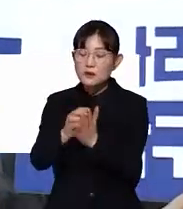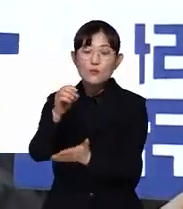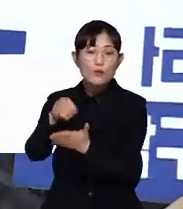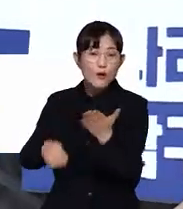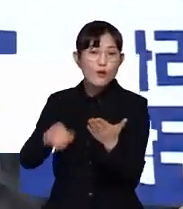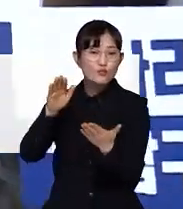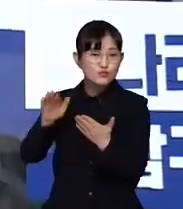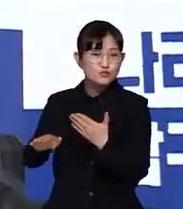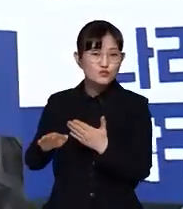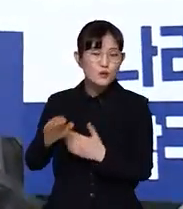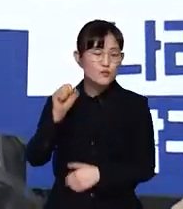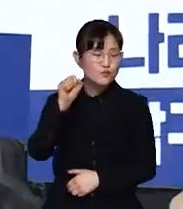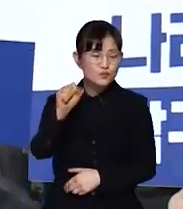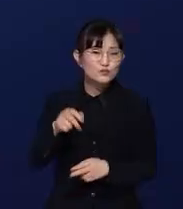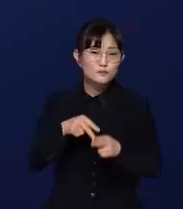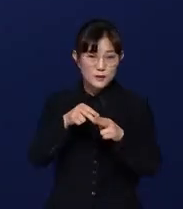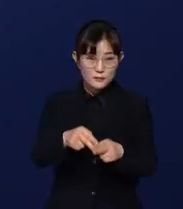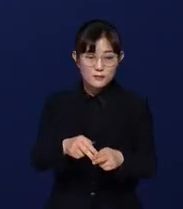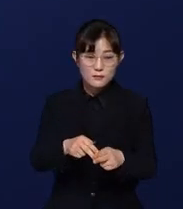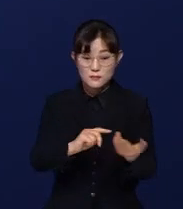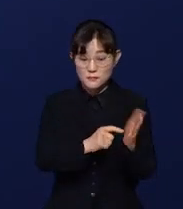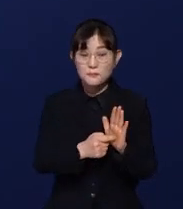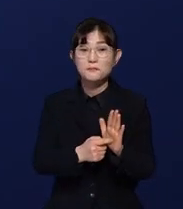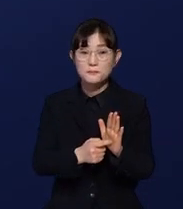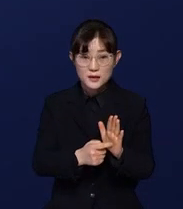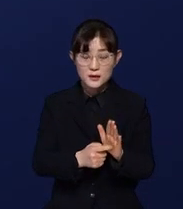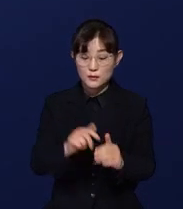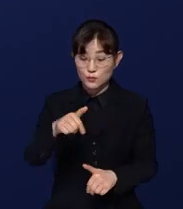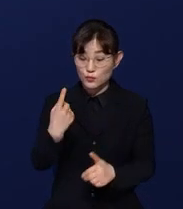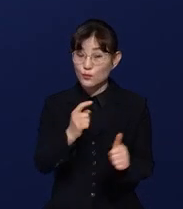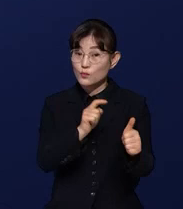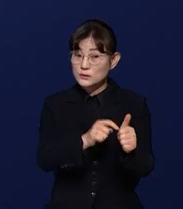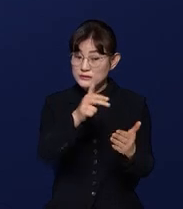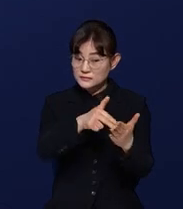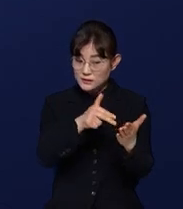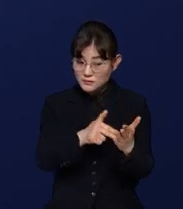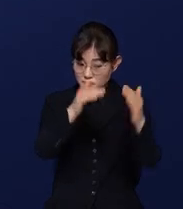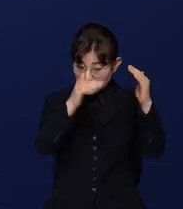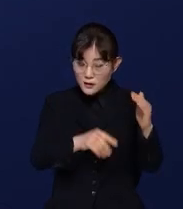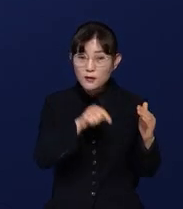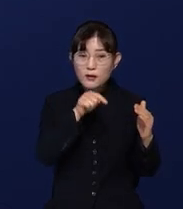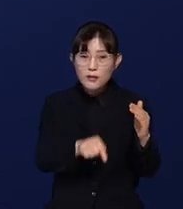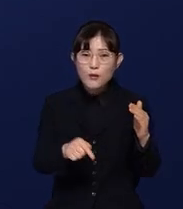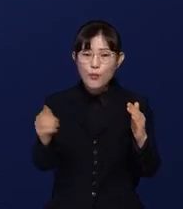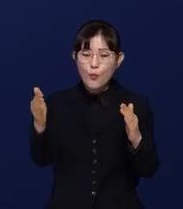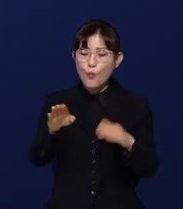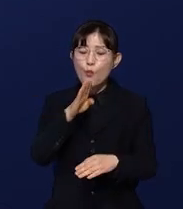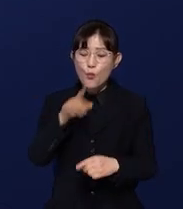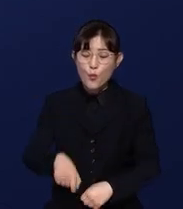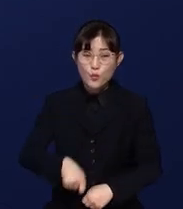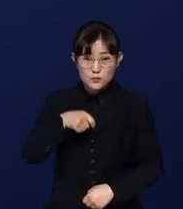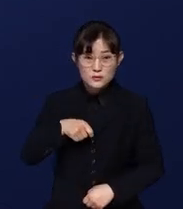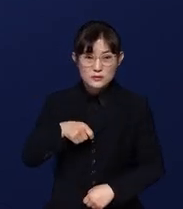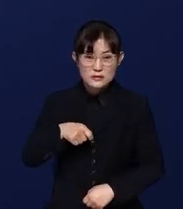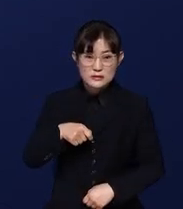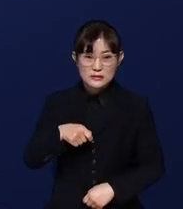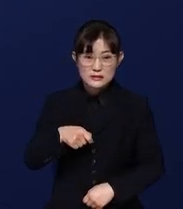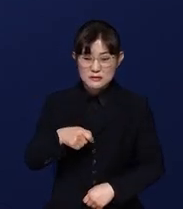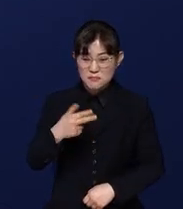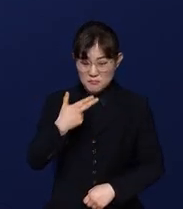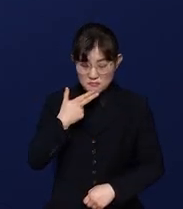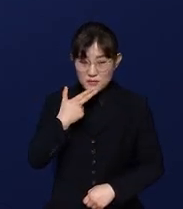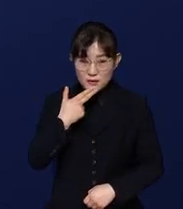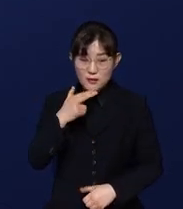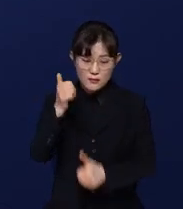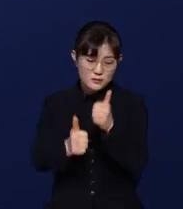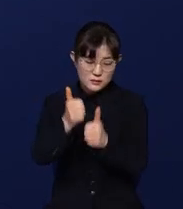출마하겠다는 뜻을 시사했습니다. 노 전 장관은 입장문을 통해 불공정한 경선으로 자신이 배제됐다며 이재명 대표에